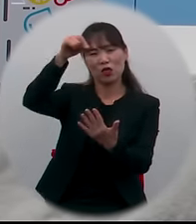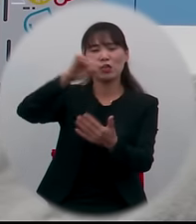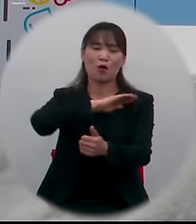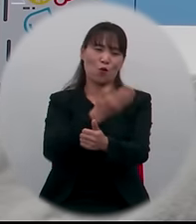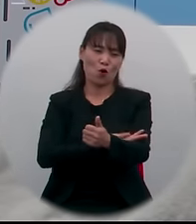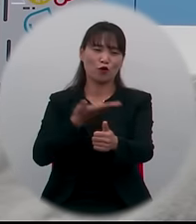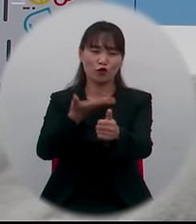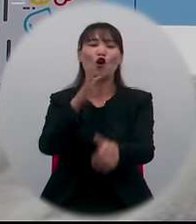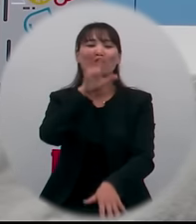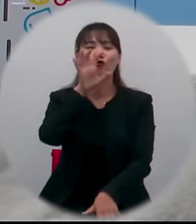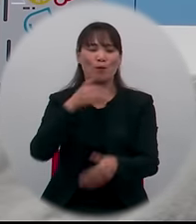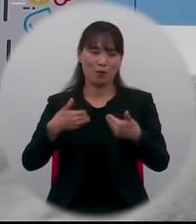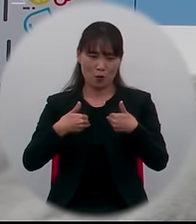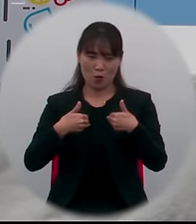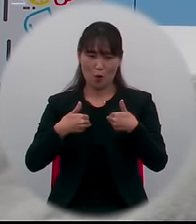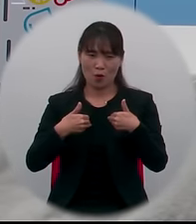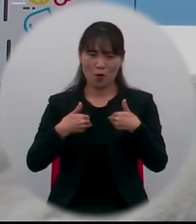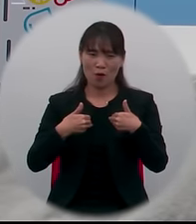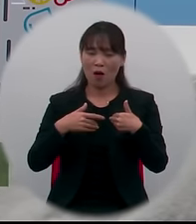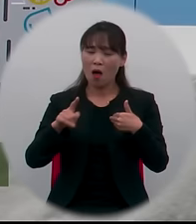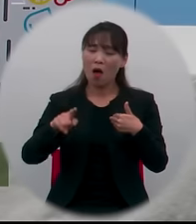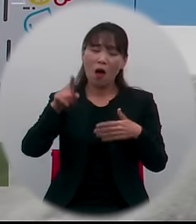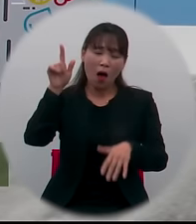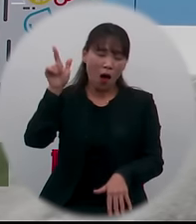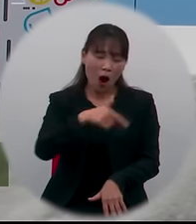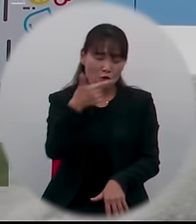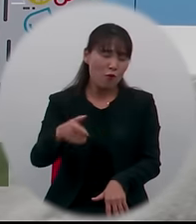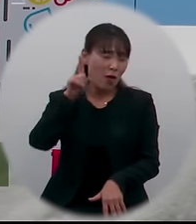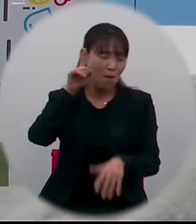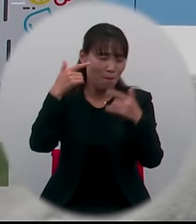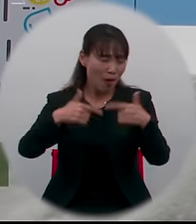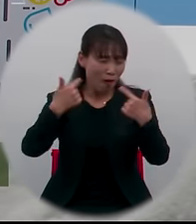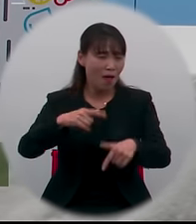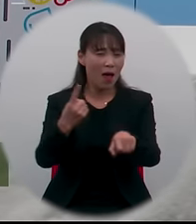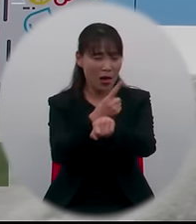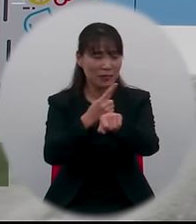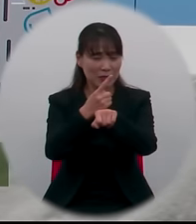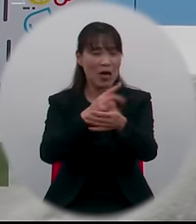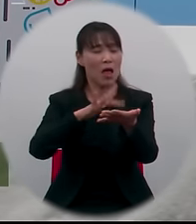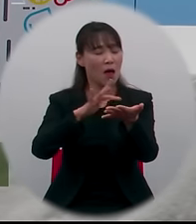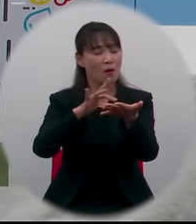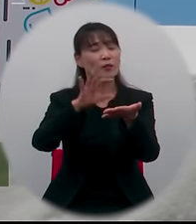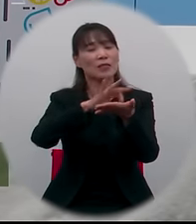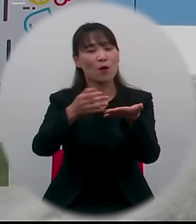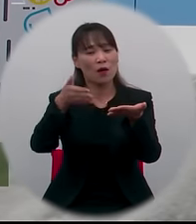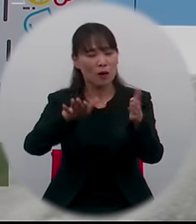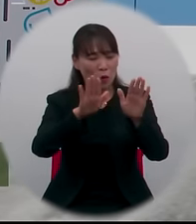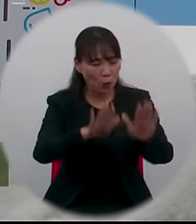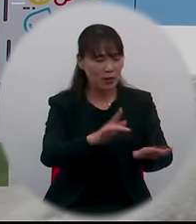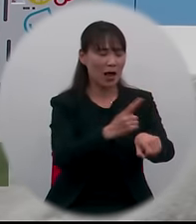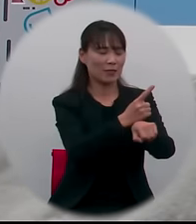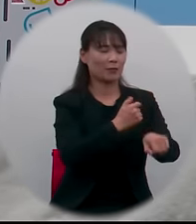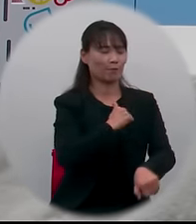아이에게 권을 주셔서 훈련시켜 주셔야 되는 거예요 아들아 네가 이제 하루에 매일 한 시간씩 스마트폰을 사용할